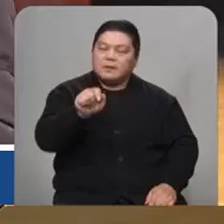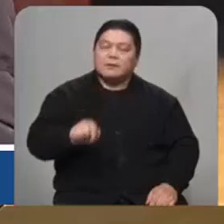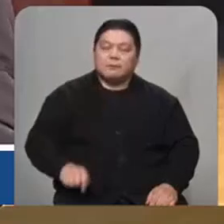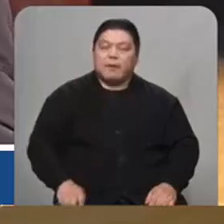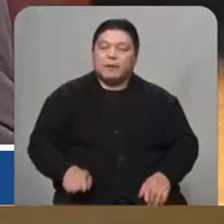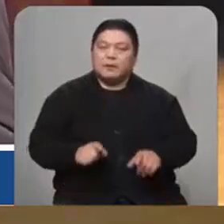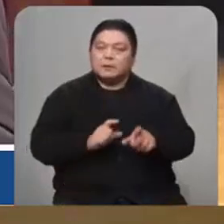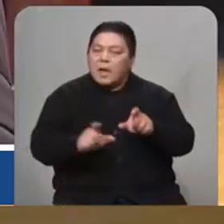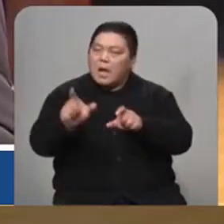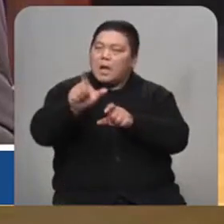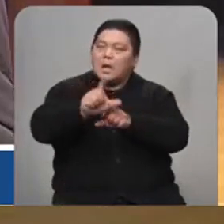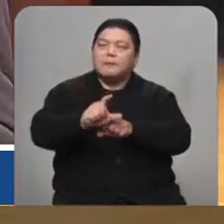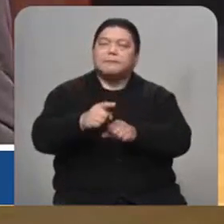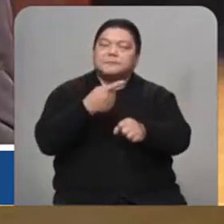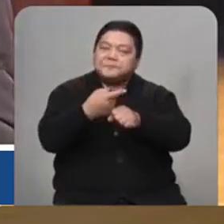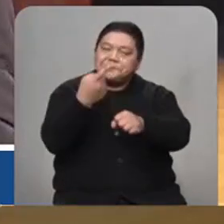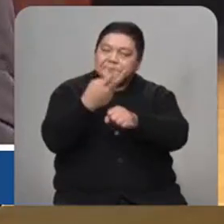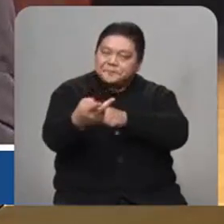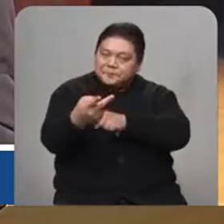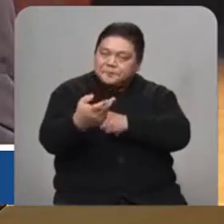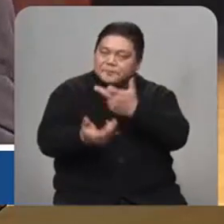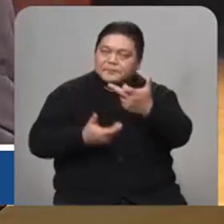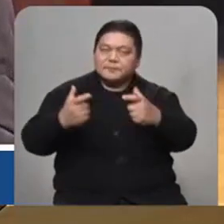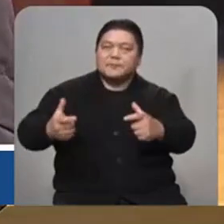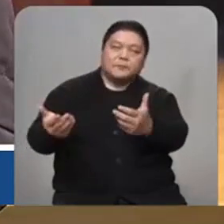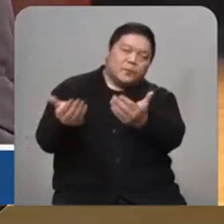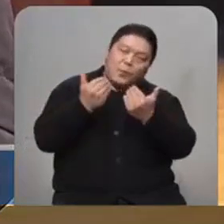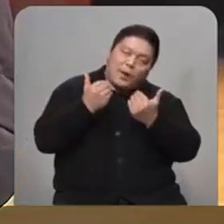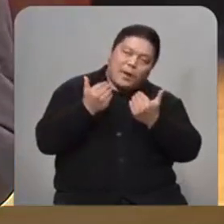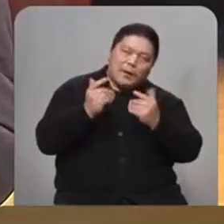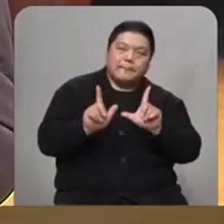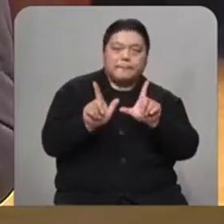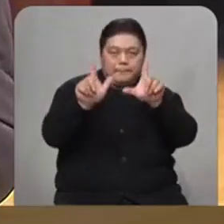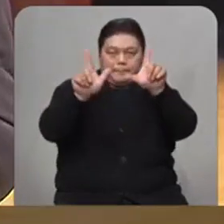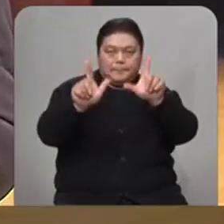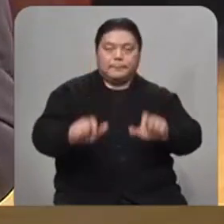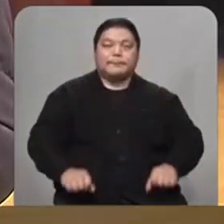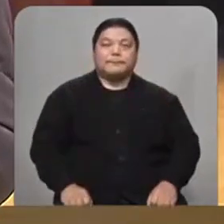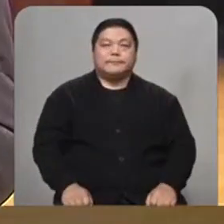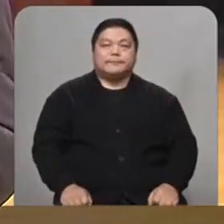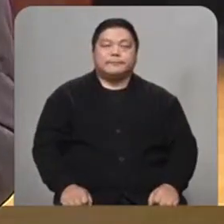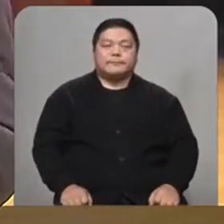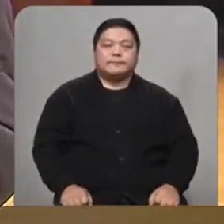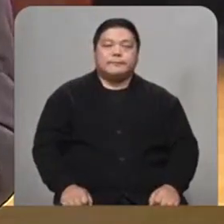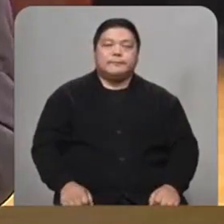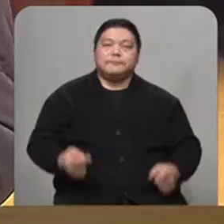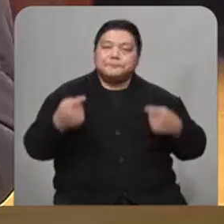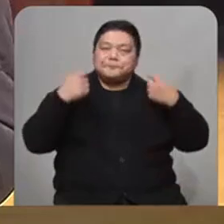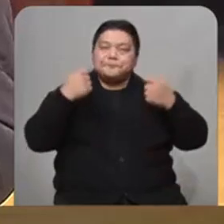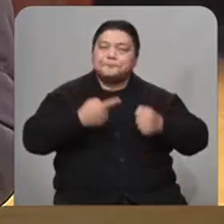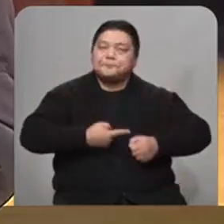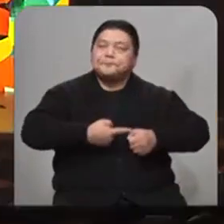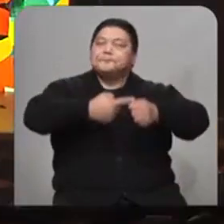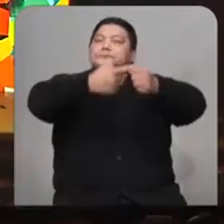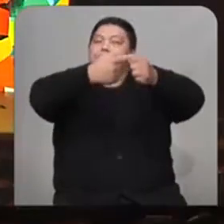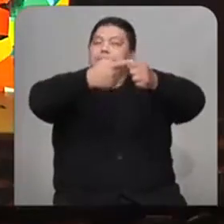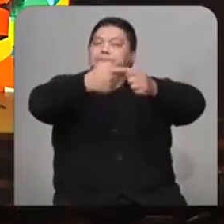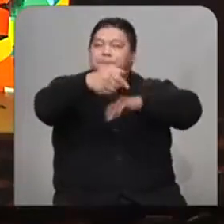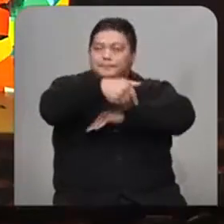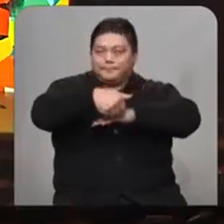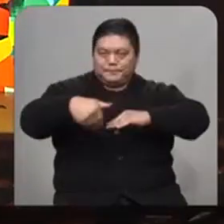강원도는 2025년과 2026년을 강원 방문의 해로 지정했습니다. 관광 1번지 입지를 굳히겠다는